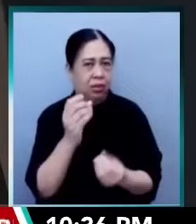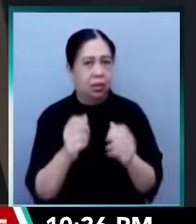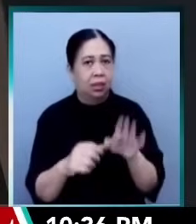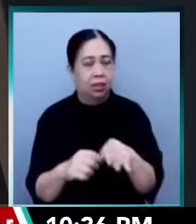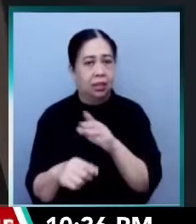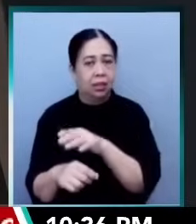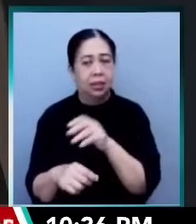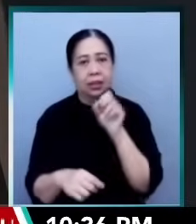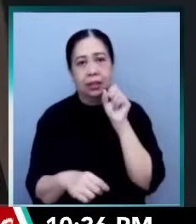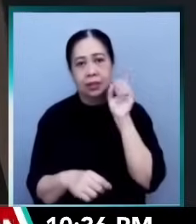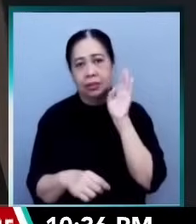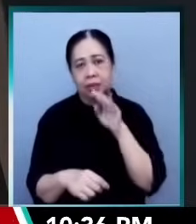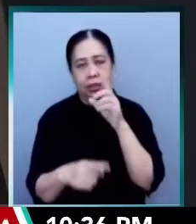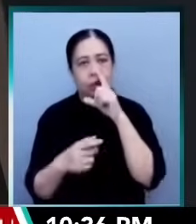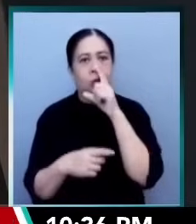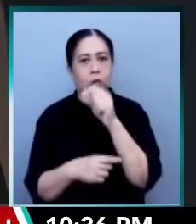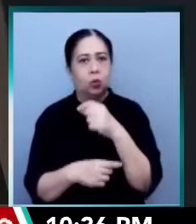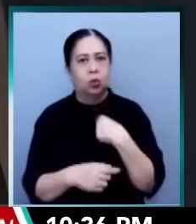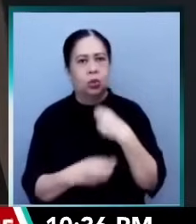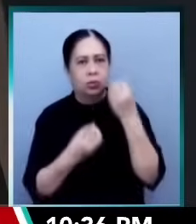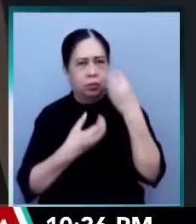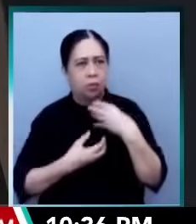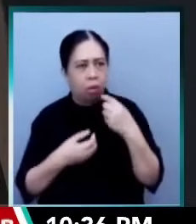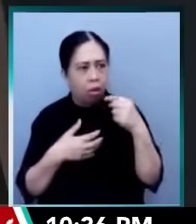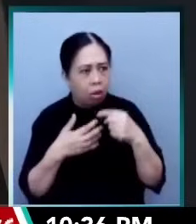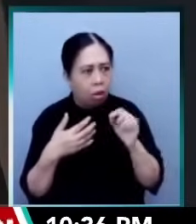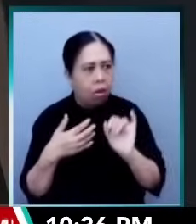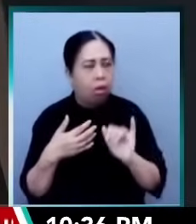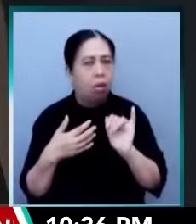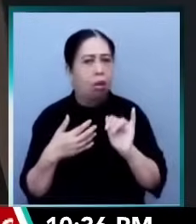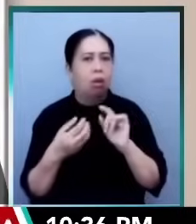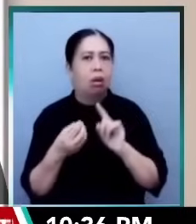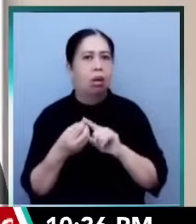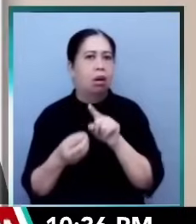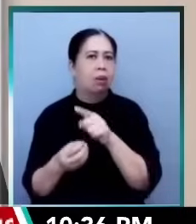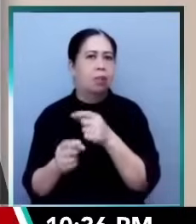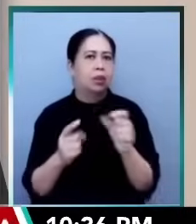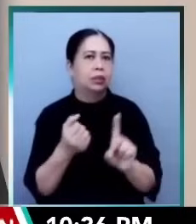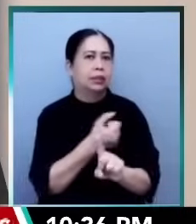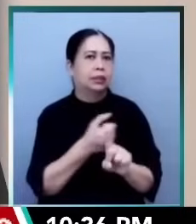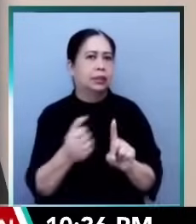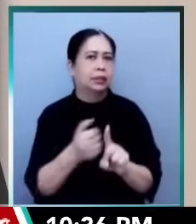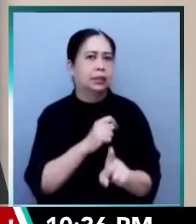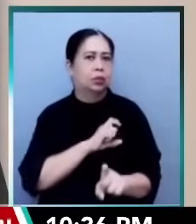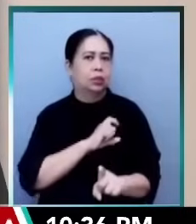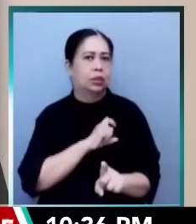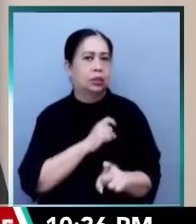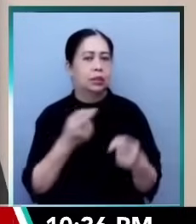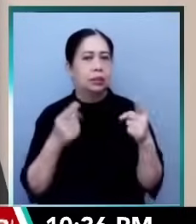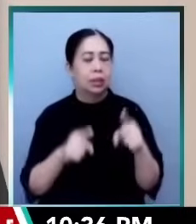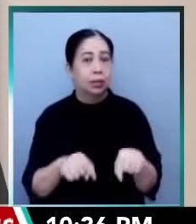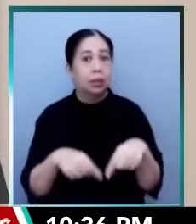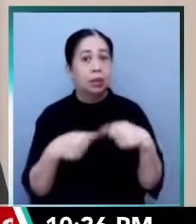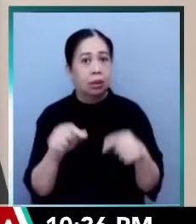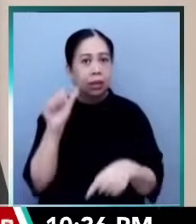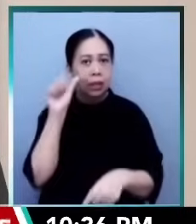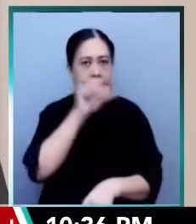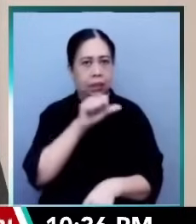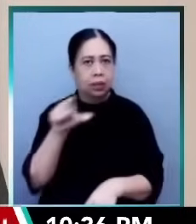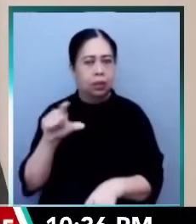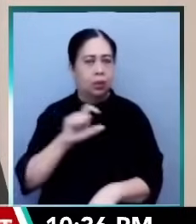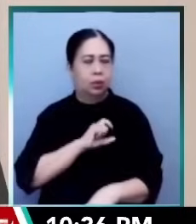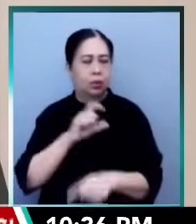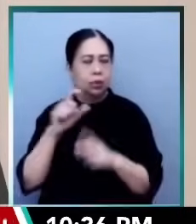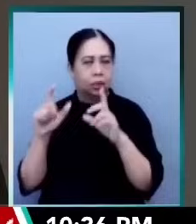na isumbong na sa kanya noon pa ng dalaga ang tungkol sa pananakit. Nangyari raw ito habang nakainom ang suspect. Sa